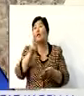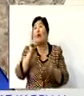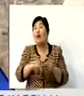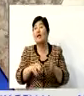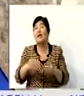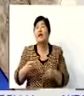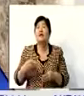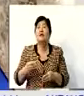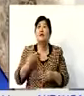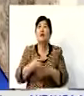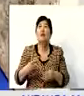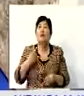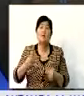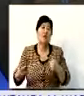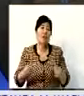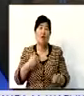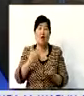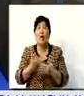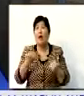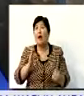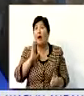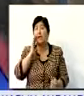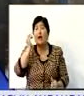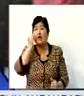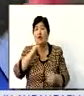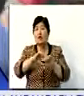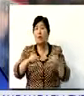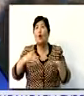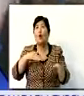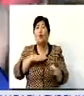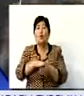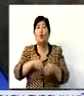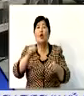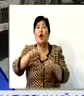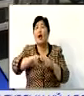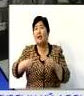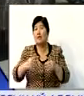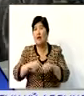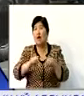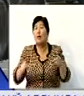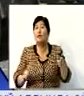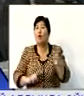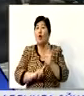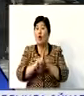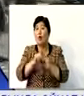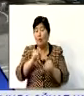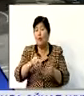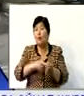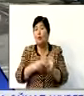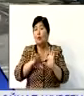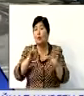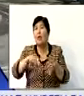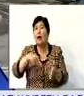сала мамандарын әбден әбігерге түсірді. Қазіргі таңда ескі құбыр толықтай ажыратылып, негізгі магистраль іске қосылды. Жалпы биыл жоспар бойынша